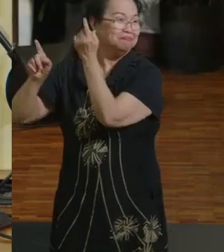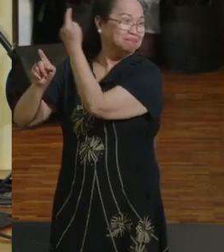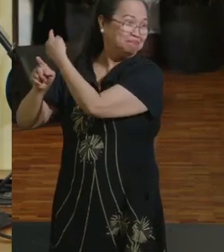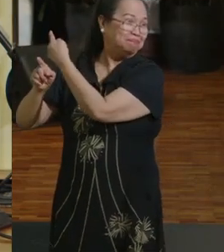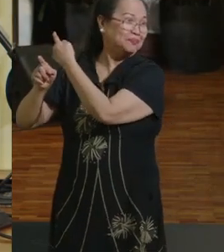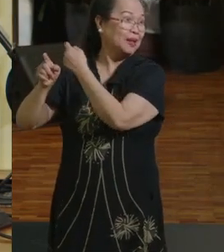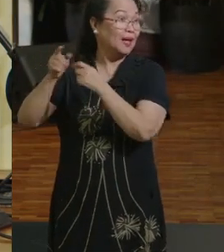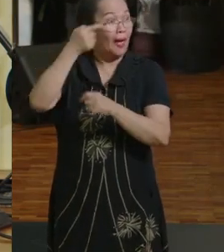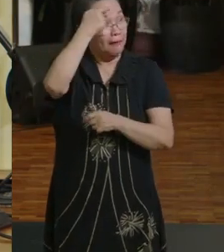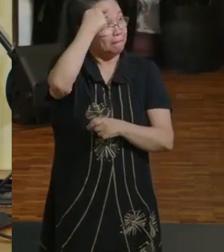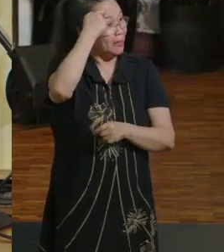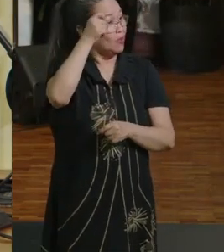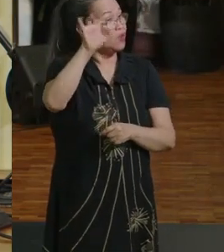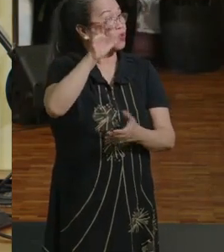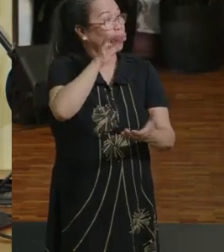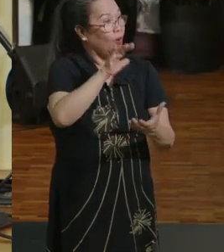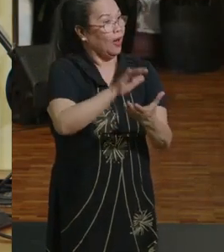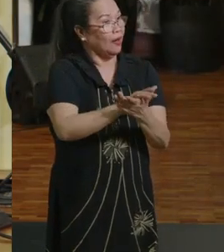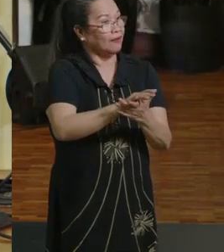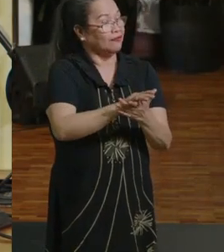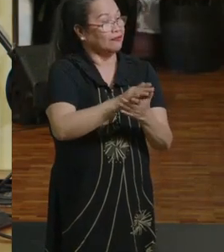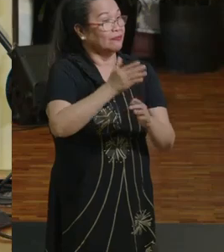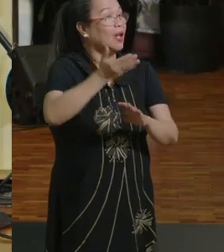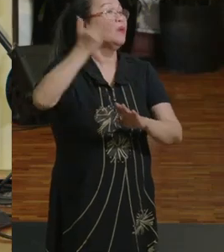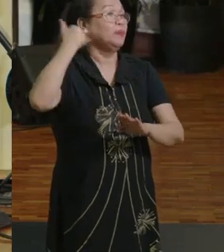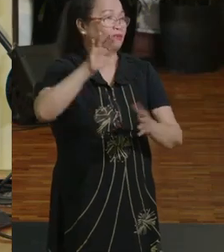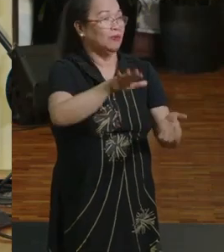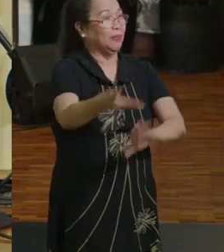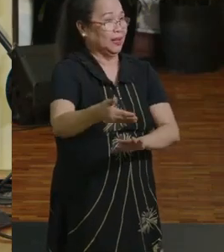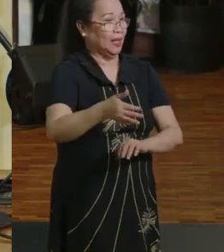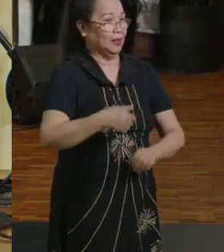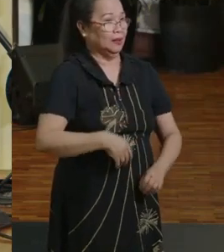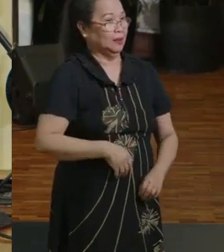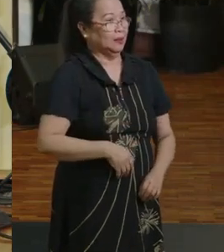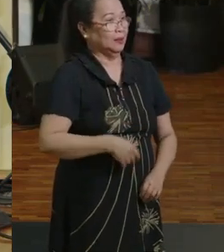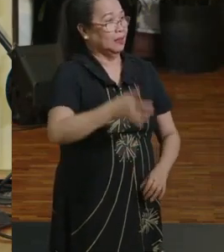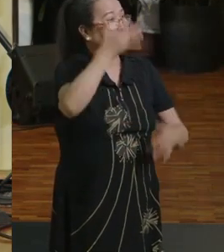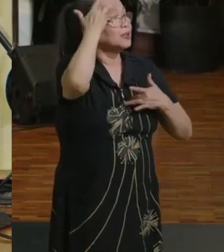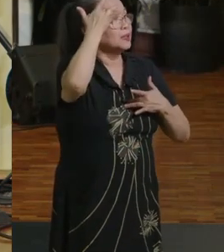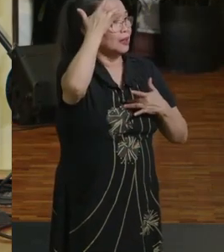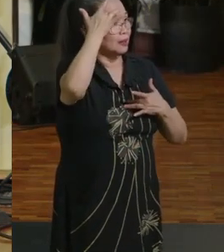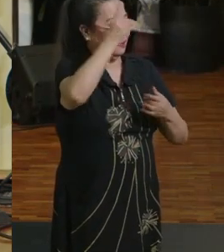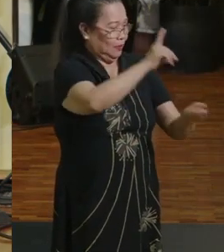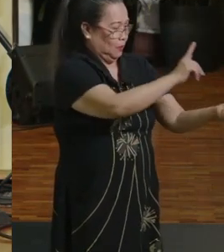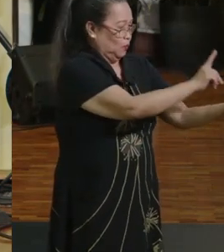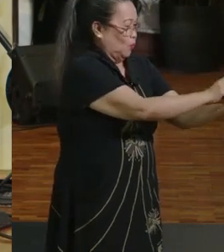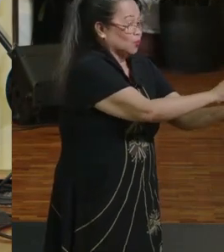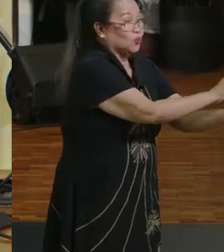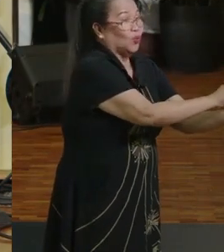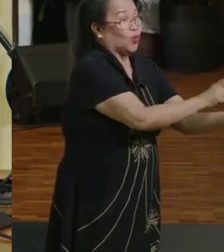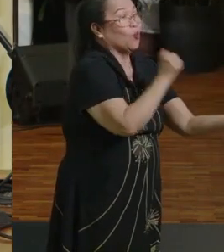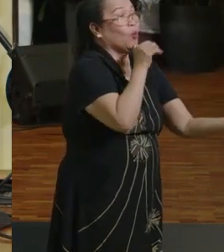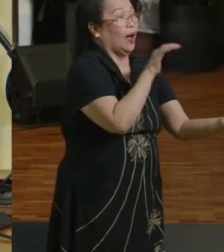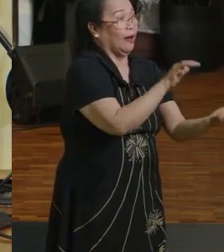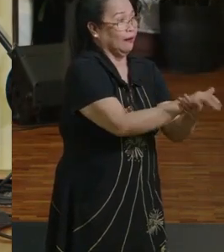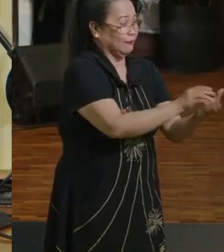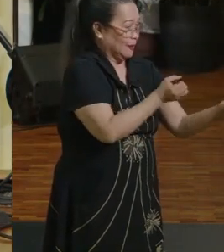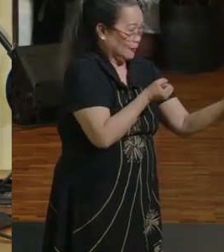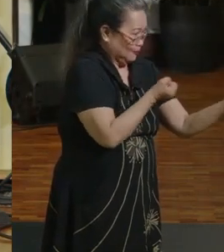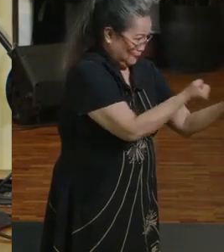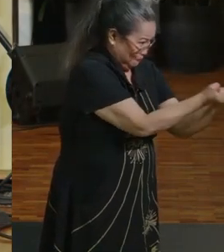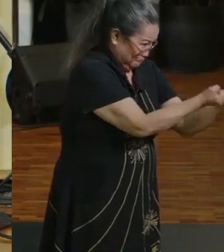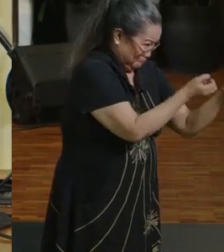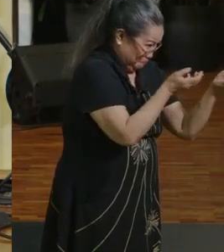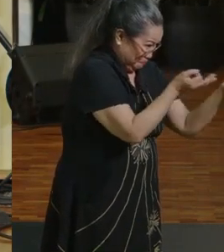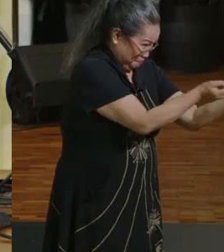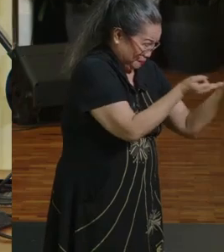sa kanya, matagal na po akong patay. Siya po ay doktora, binubuhay niya ako dahil